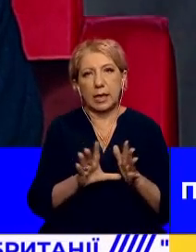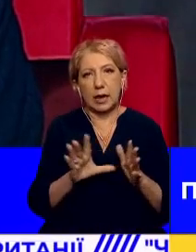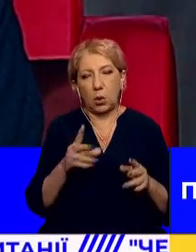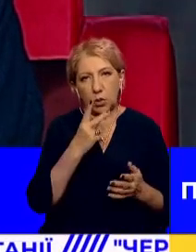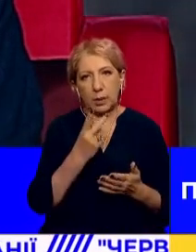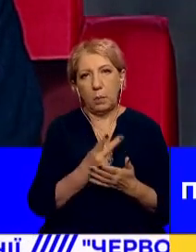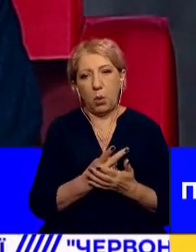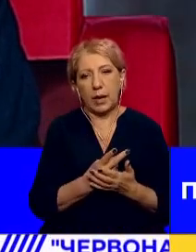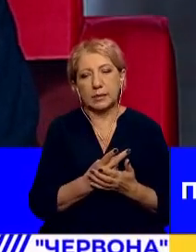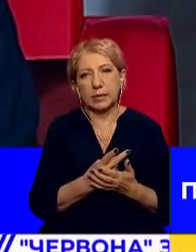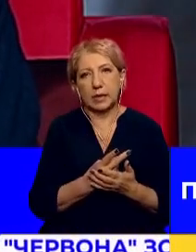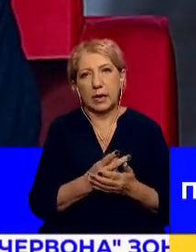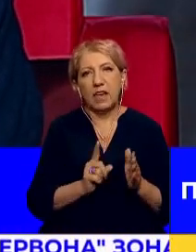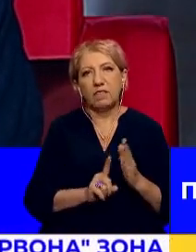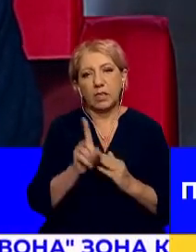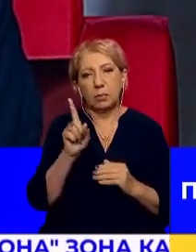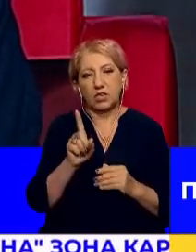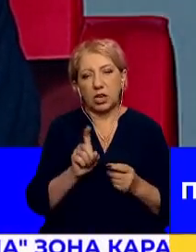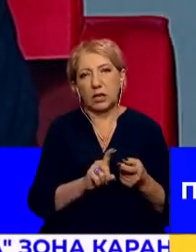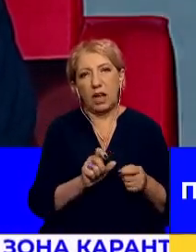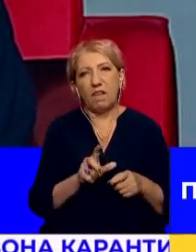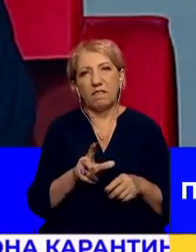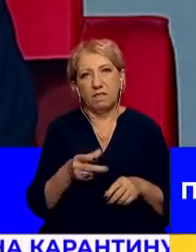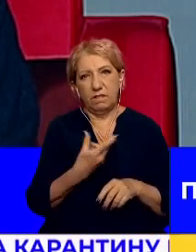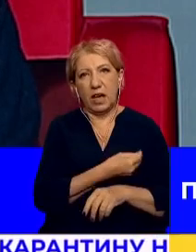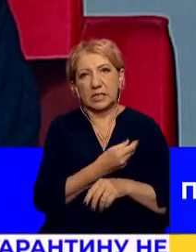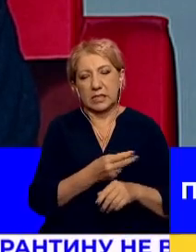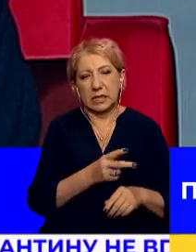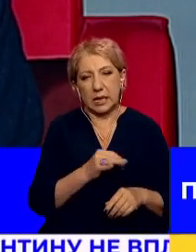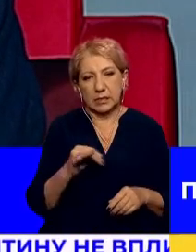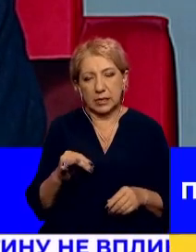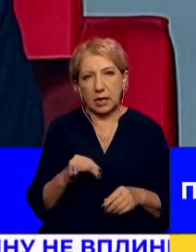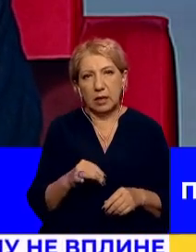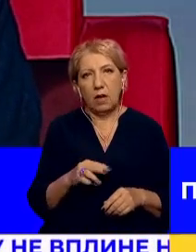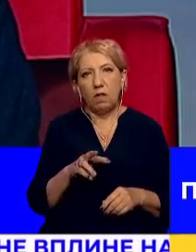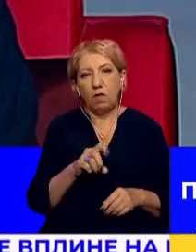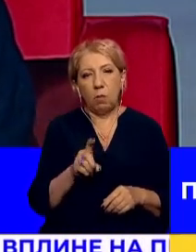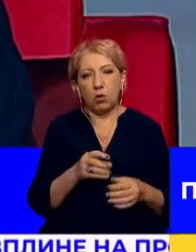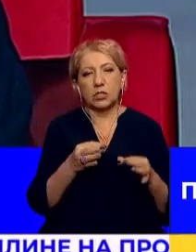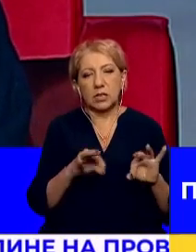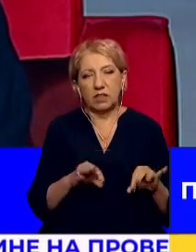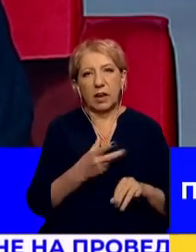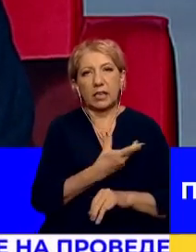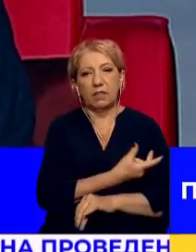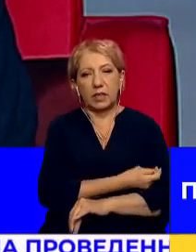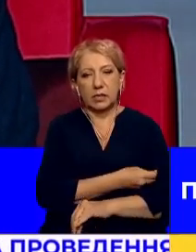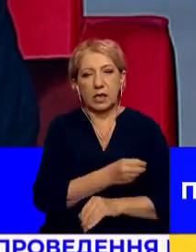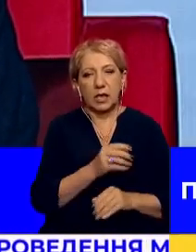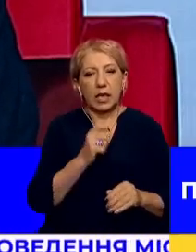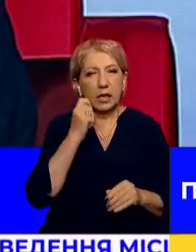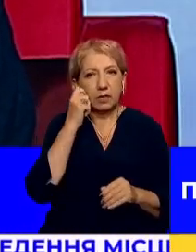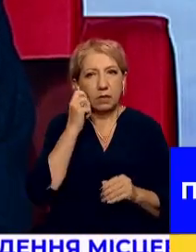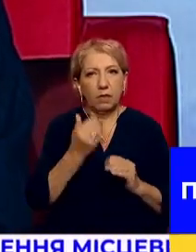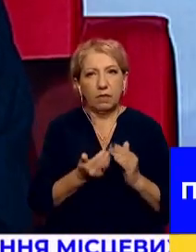рекордний показник від початку вакцинальної кампанії. В МОЗ навіть дозволили вакцинувати від COVID-19 дітей віком